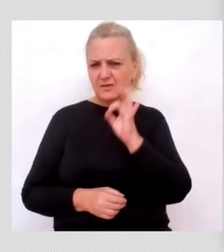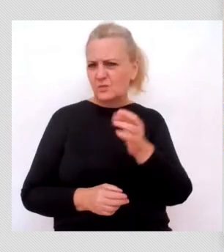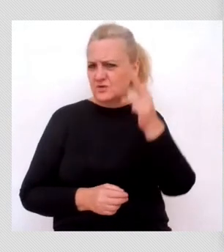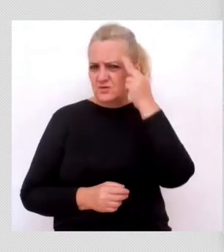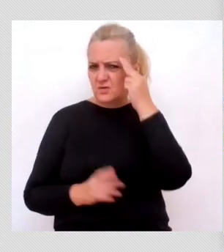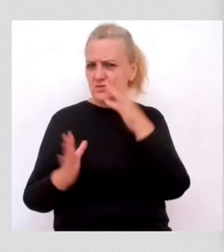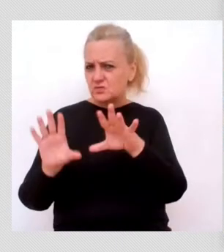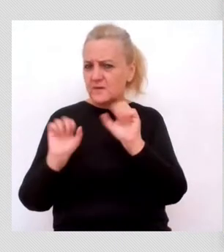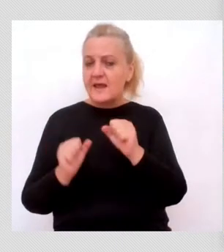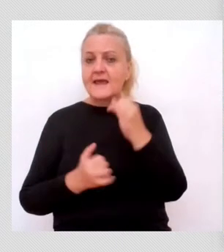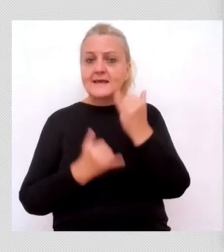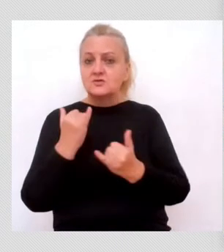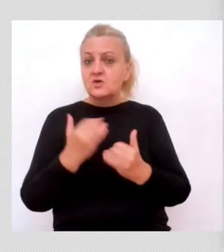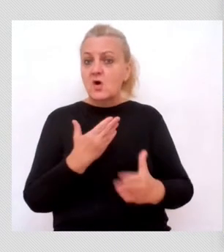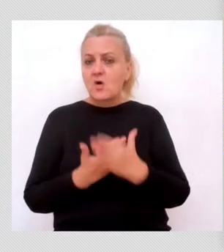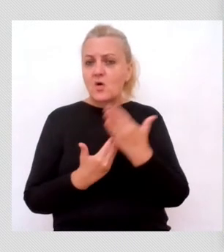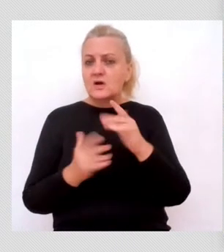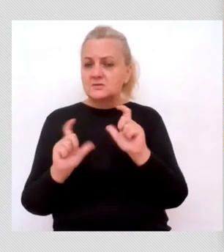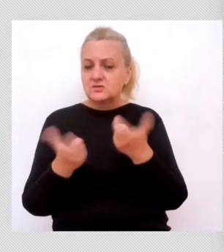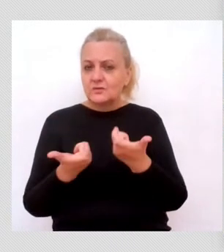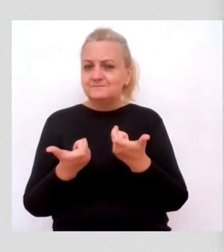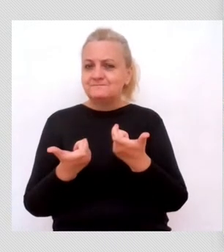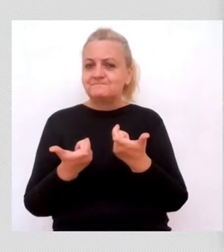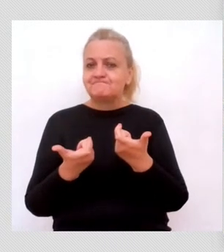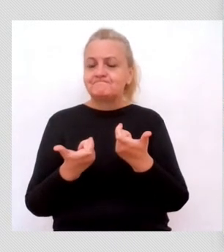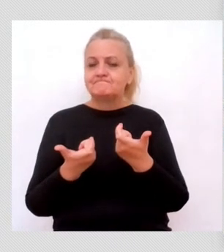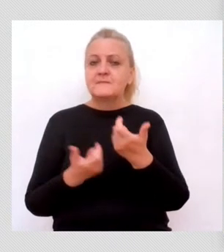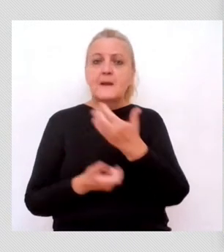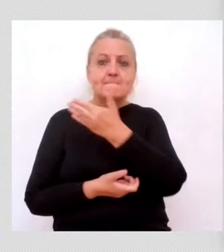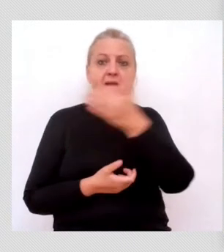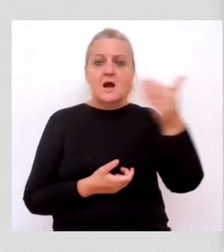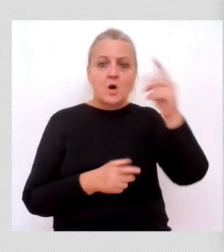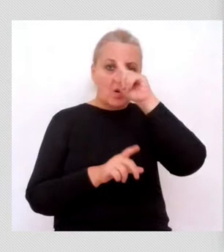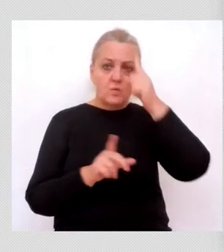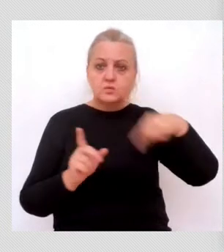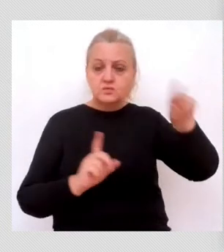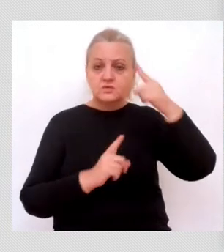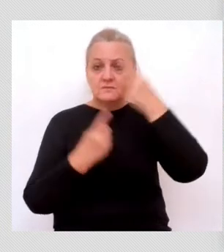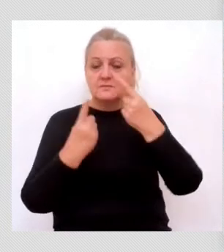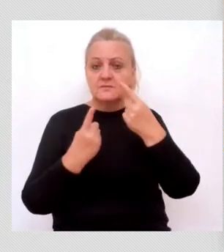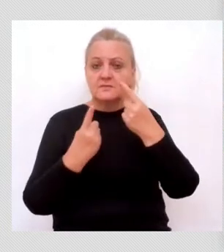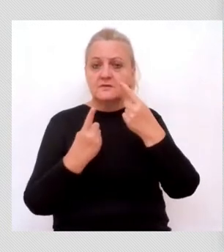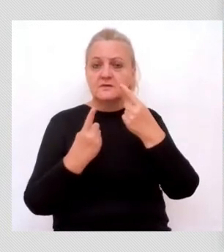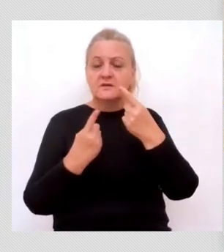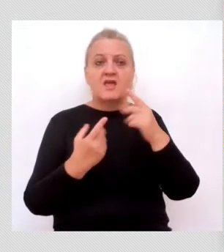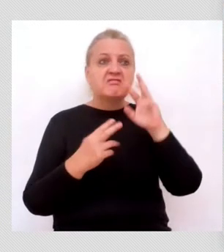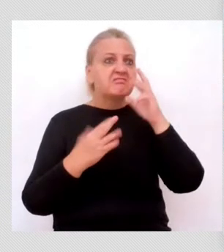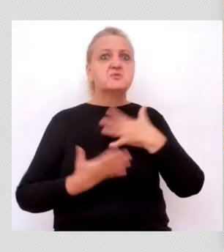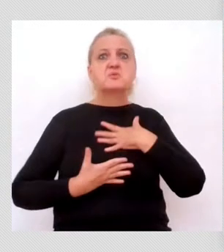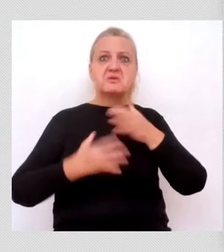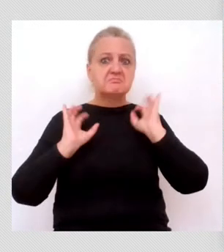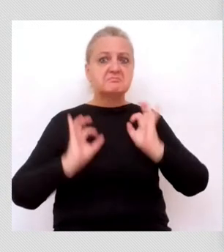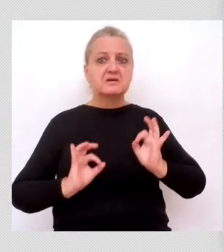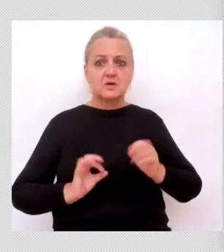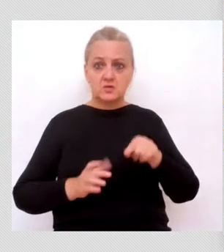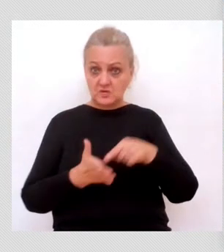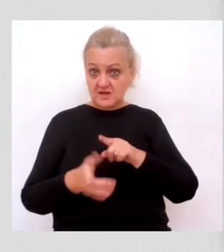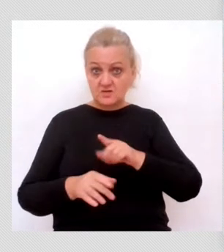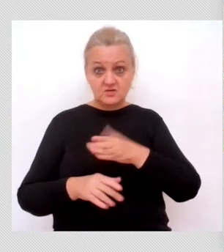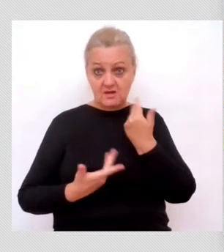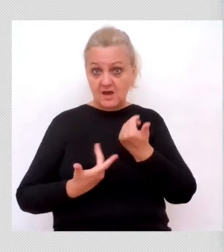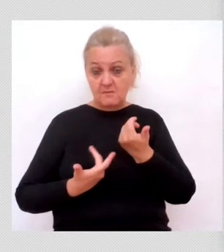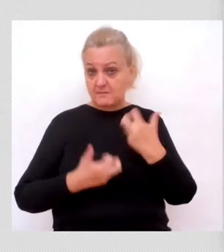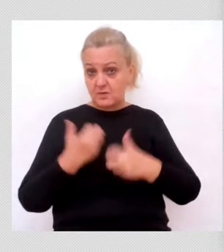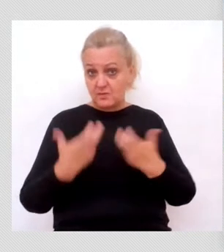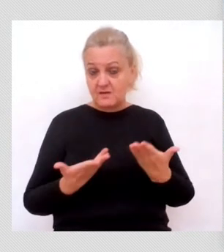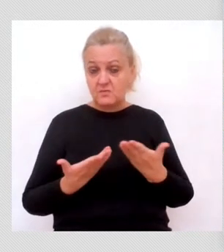że jeżeli by się okazało, że jednak miliony wyborców uważają, nie widzą tej patologii, to znaczy, że jej nie ma albo że nic z tym nie